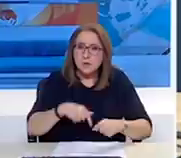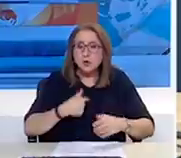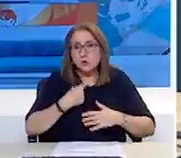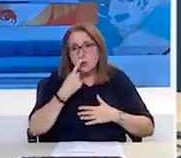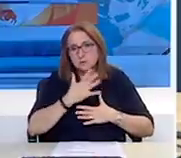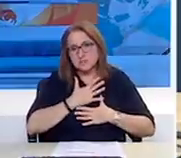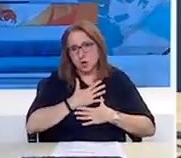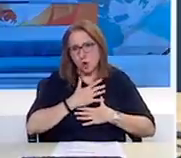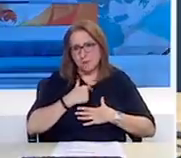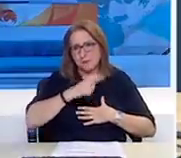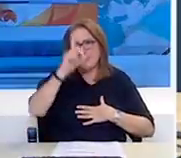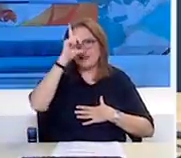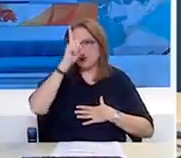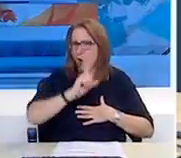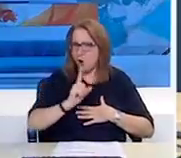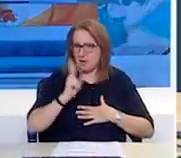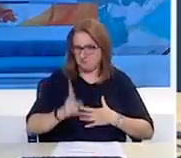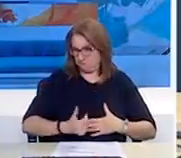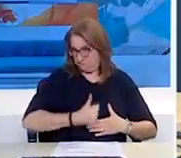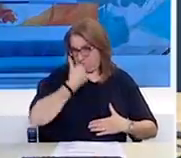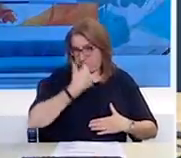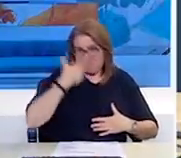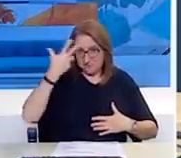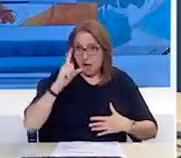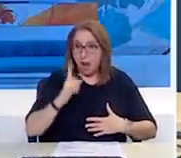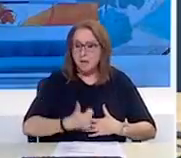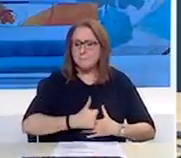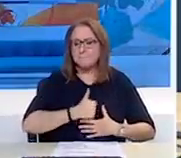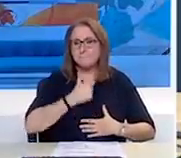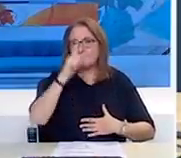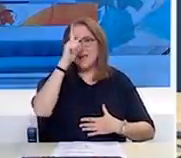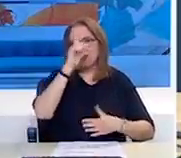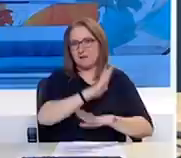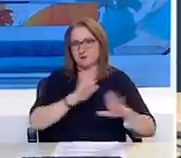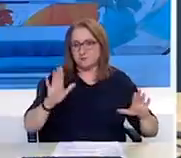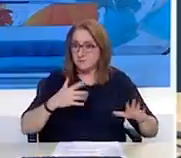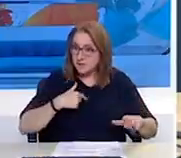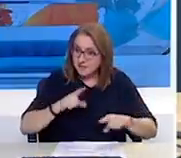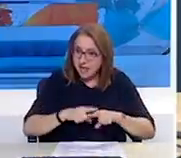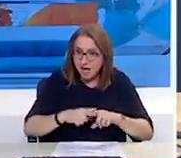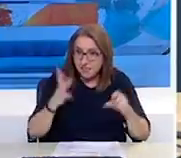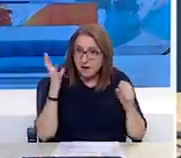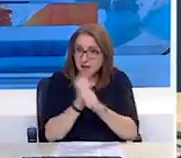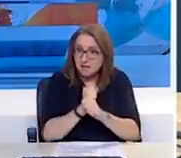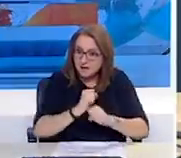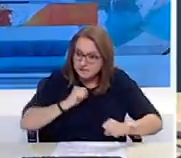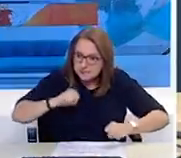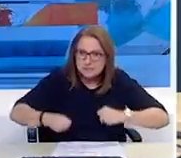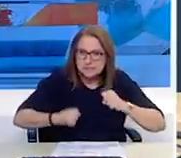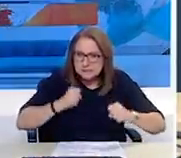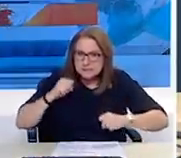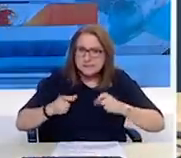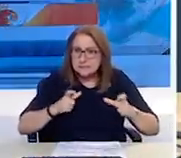πάρα πολύ καλό επίπεδο, με αδιάσυστα δεδομένα, σκληρά δεδομένα, που τα παρακολουθούμε καθολικά στην ελληνική επικράτεια. Με